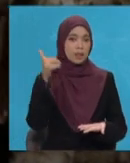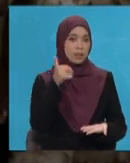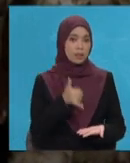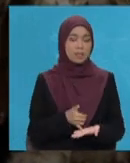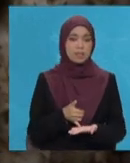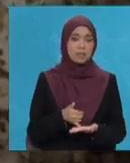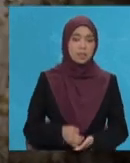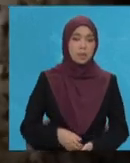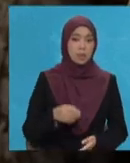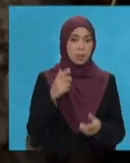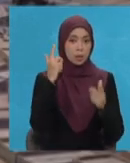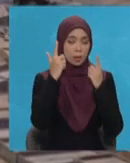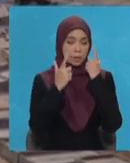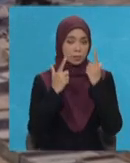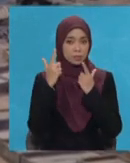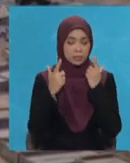internasional